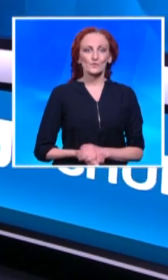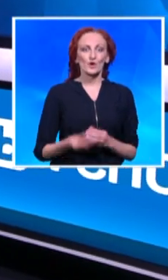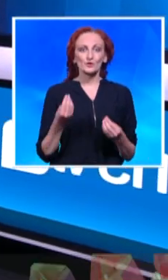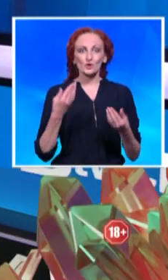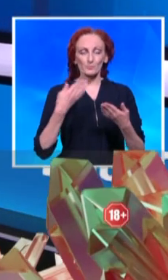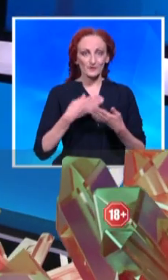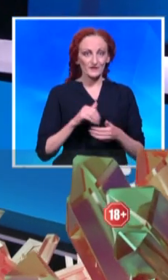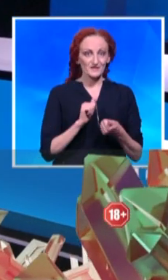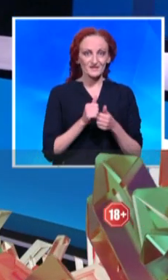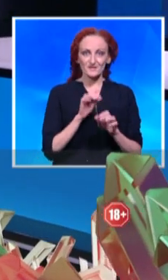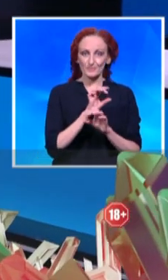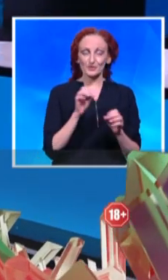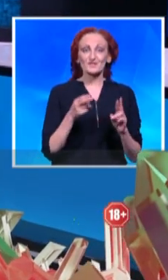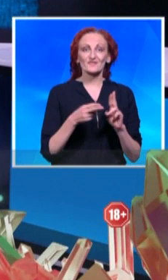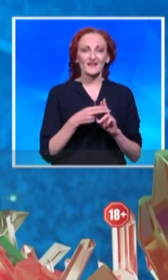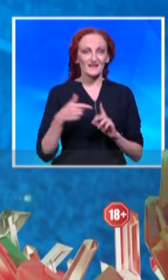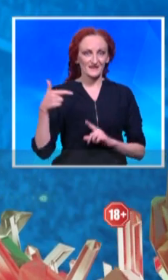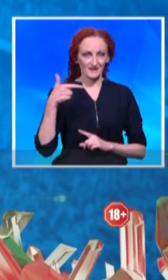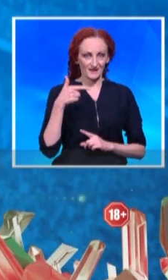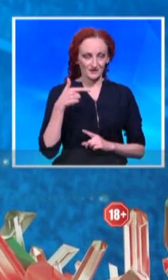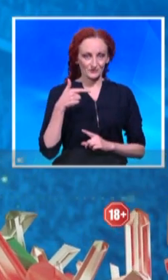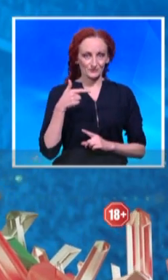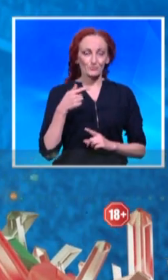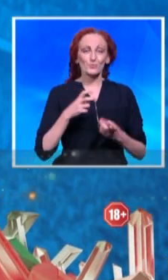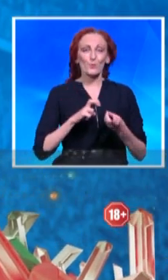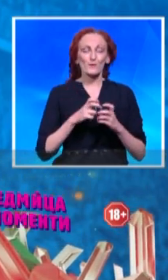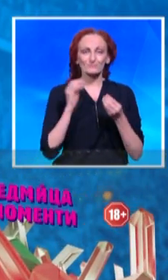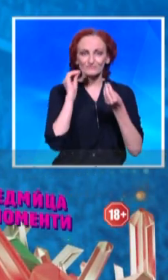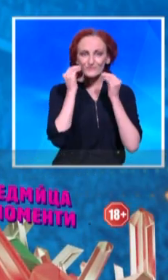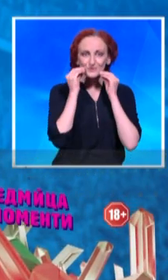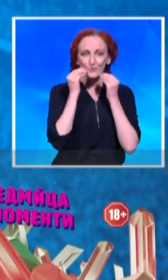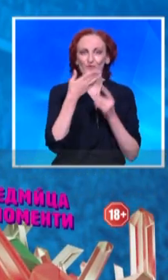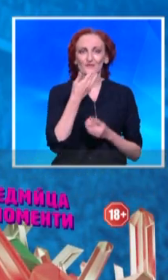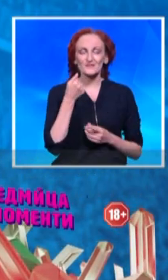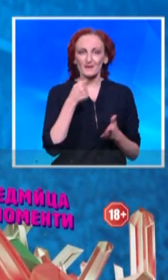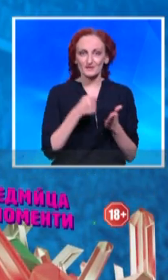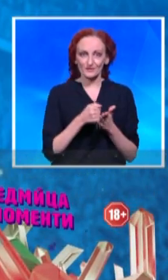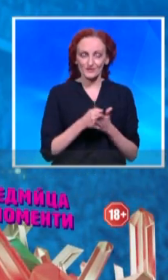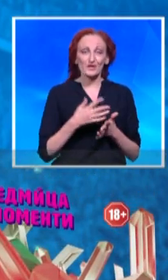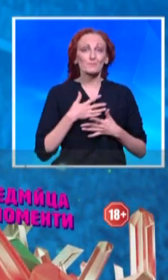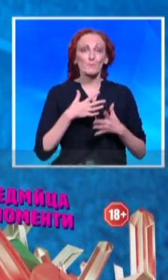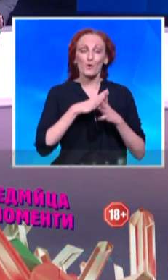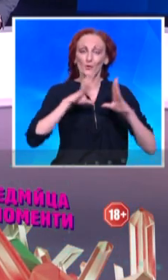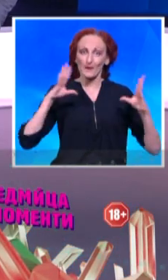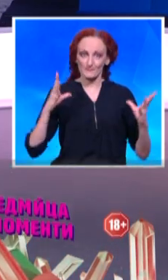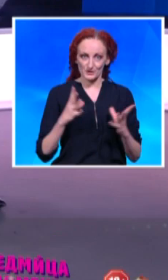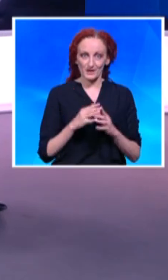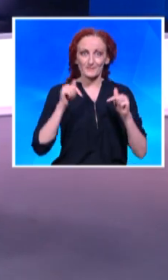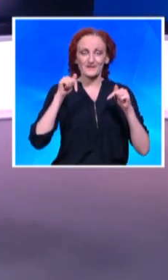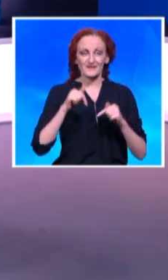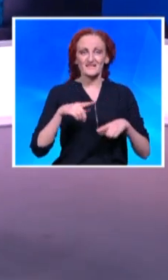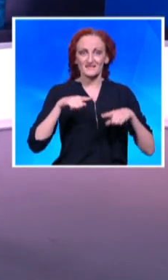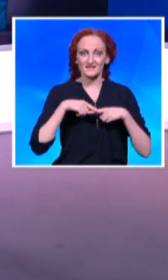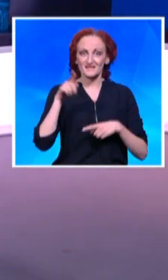Добър вечер, следват спортните новини. Аз съм Валери Генов. Сагата с целувката в испанския футбол придобива още по-големи мащаби. Днес